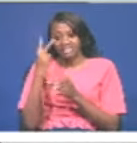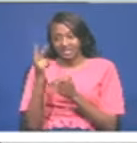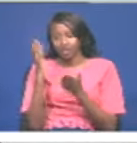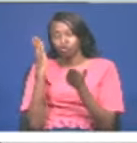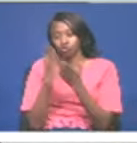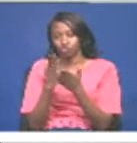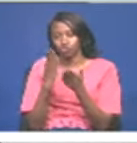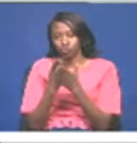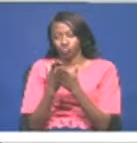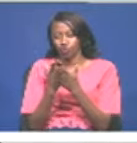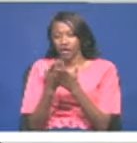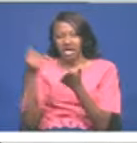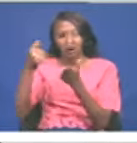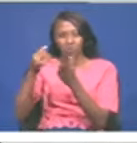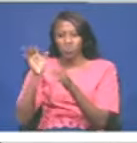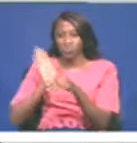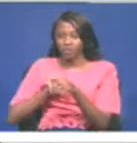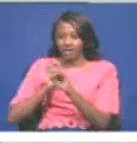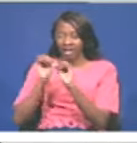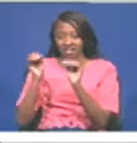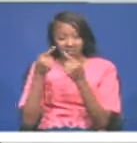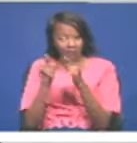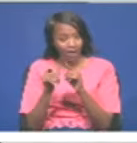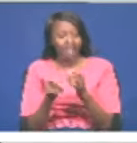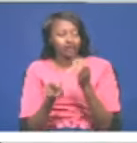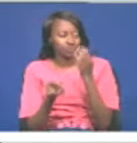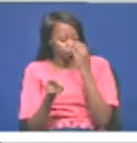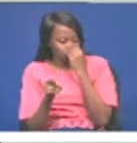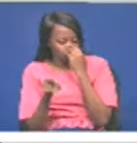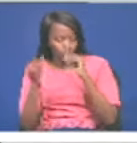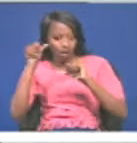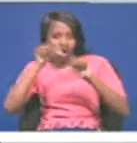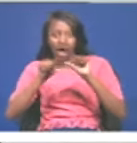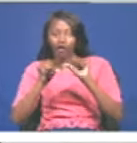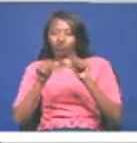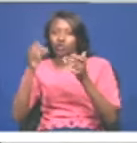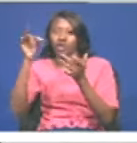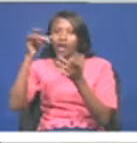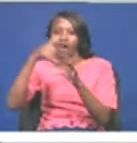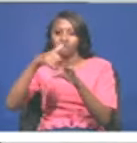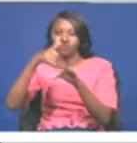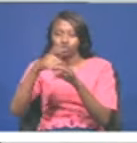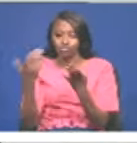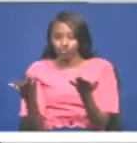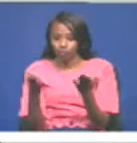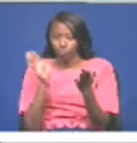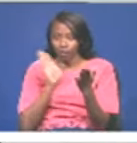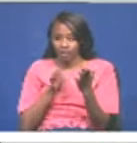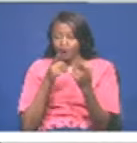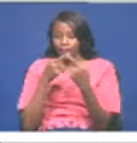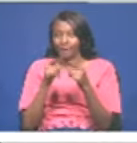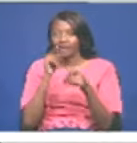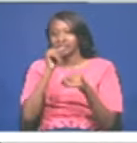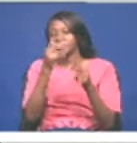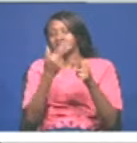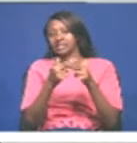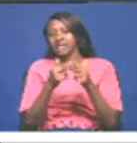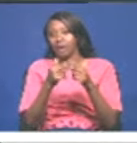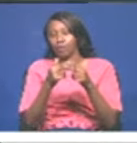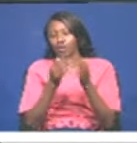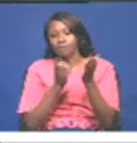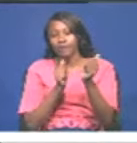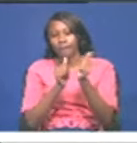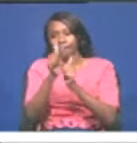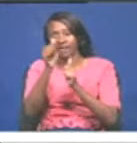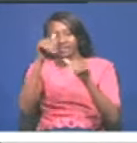kujumuisha wanawake, lakini Ruto ameweza kufanya hivyo na tunataraji kwamba majina hayo yataweza kupitishwa kwenye bunge.